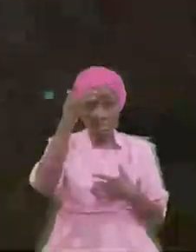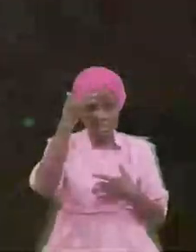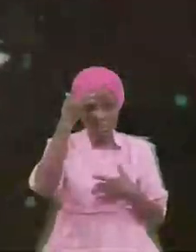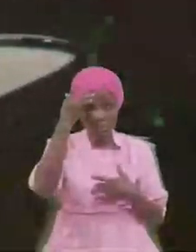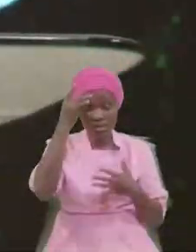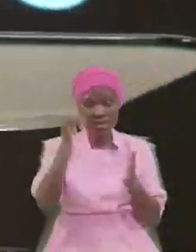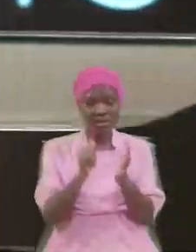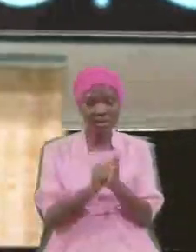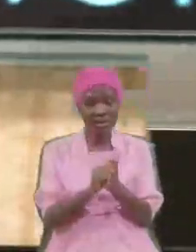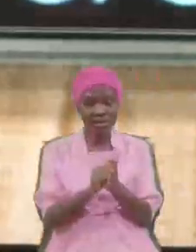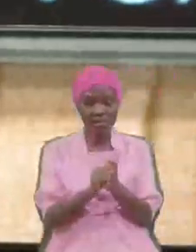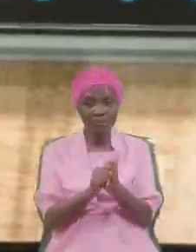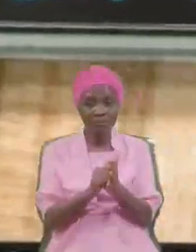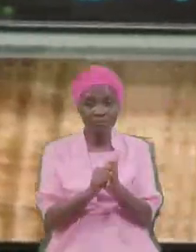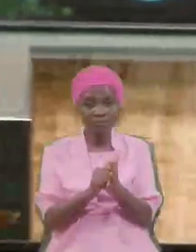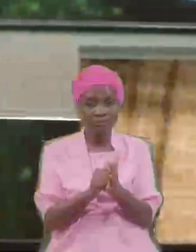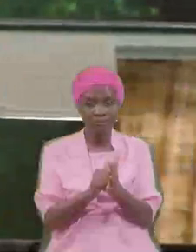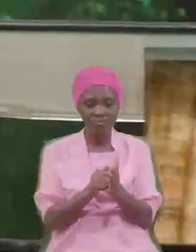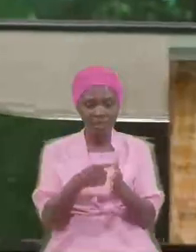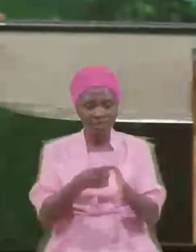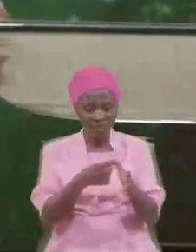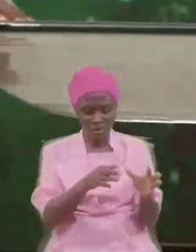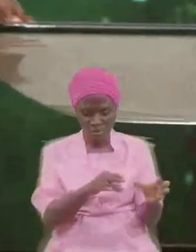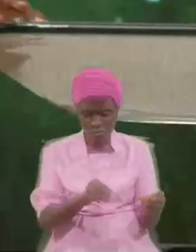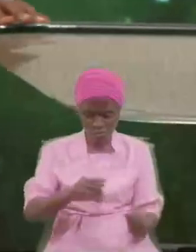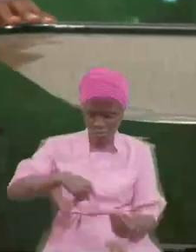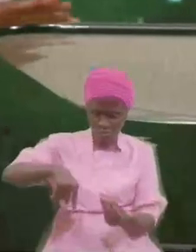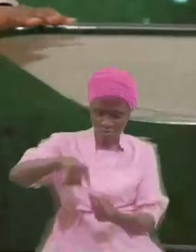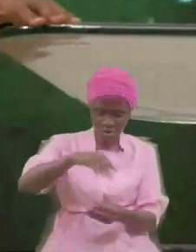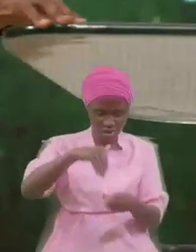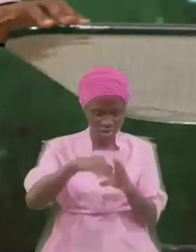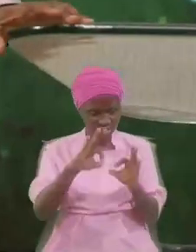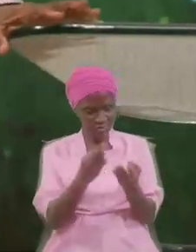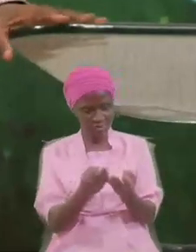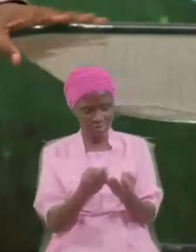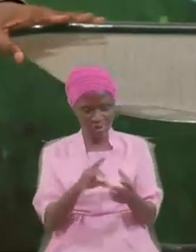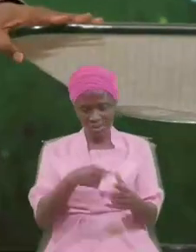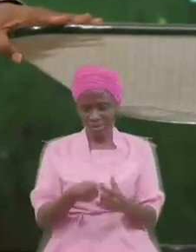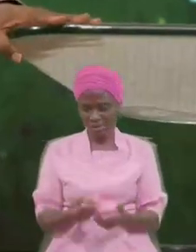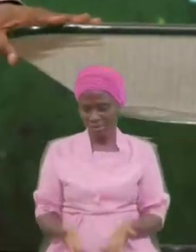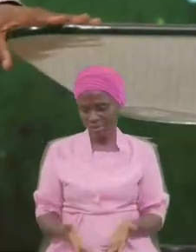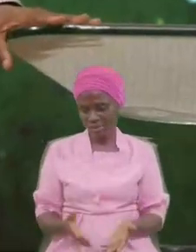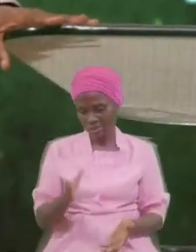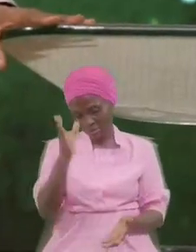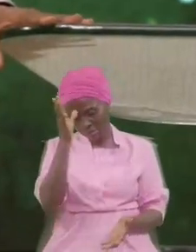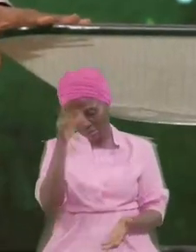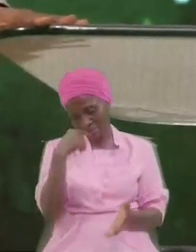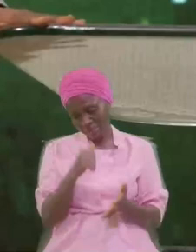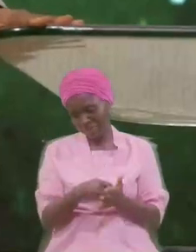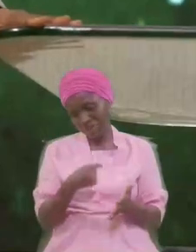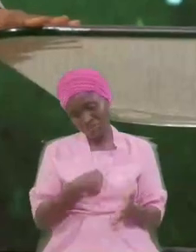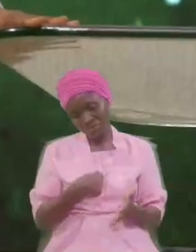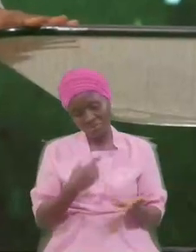La maladie qui parcourt votre famille et papa dit je meurs, prends